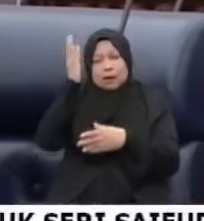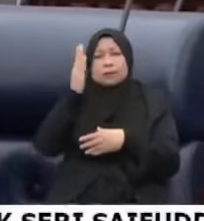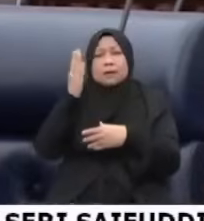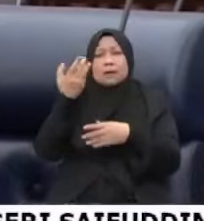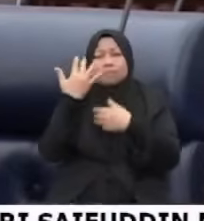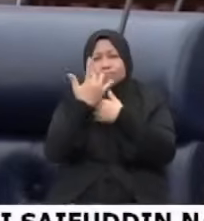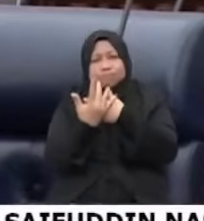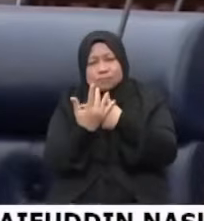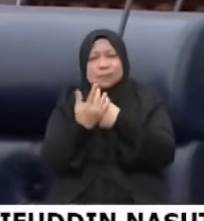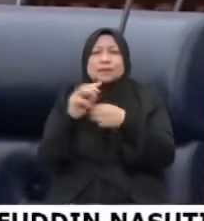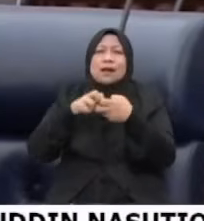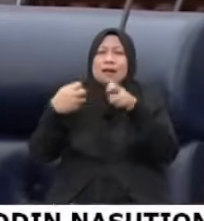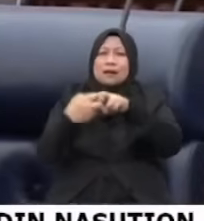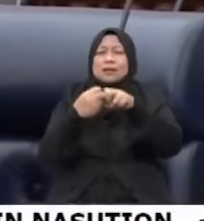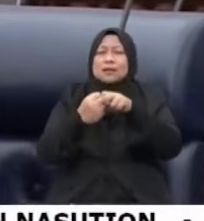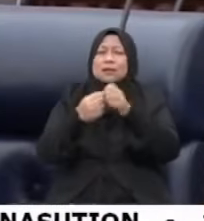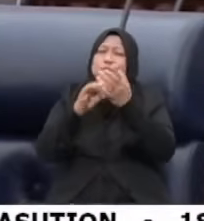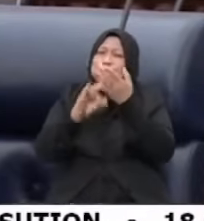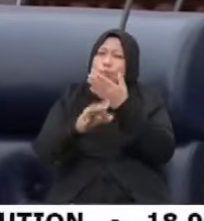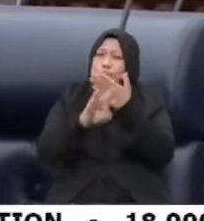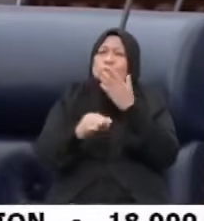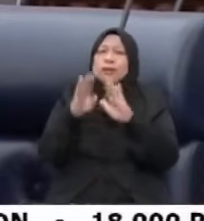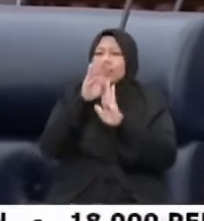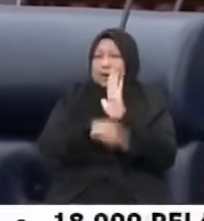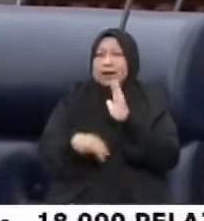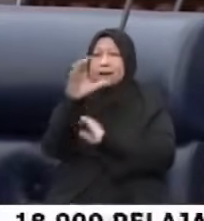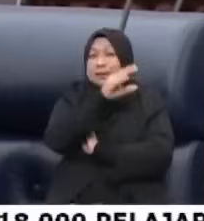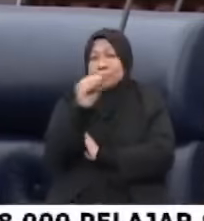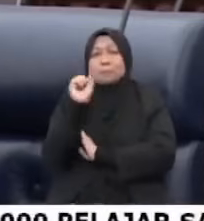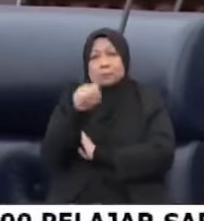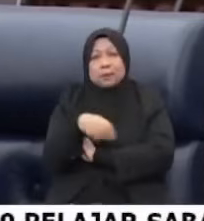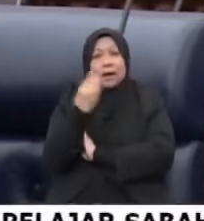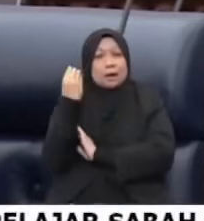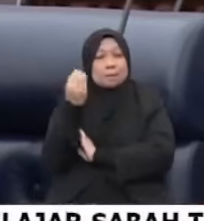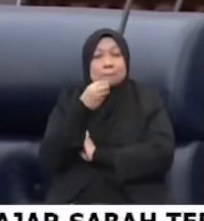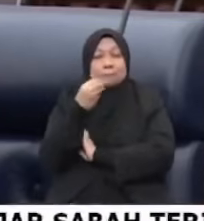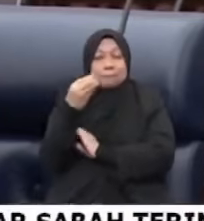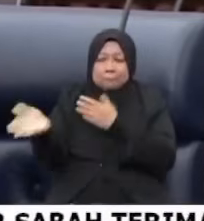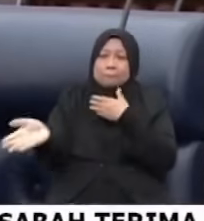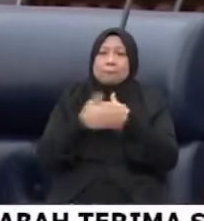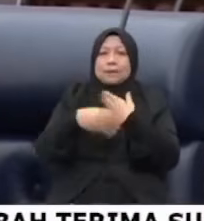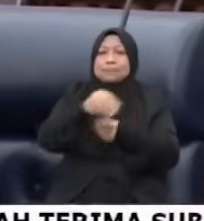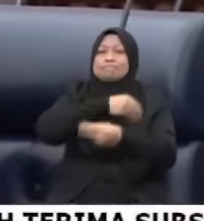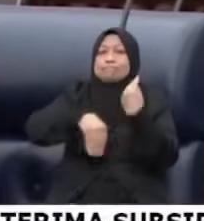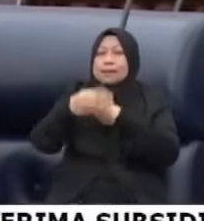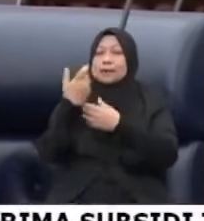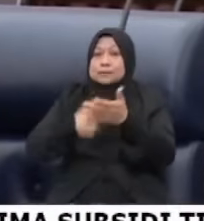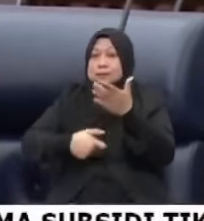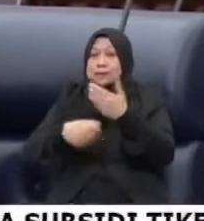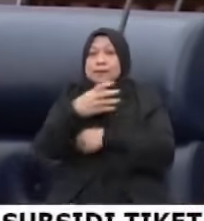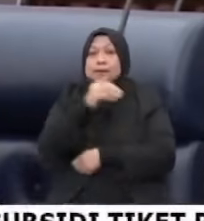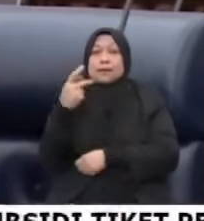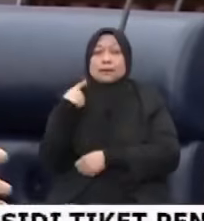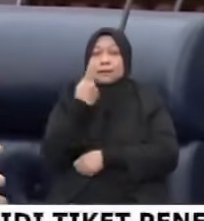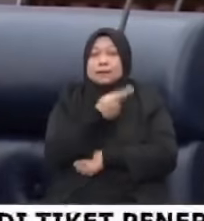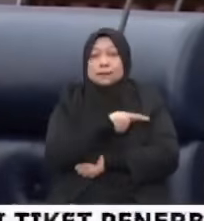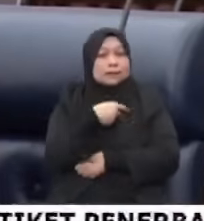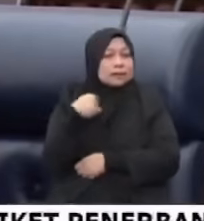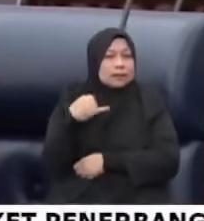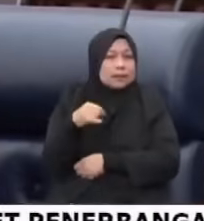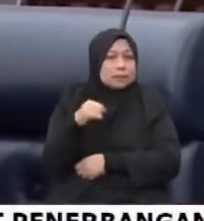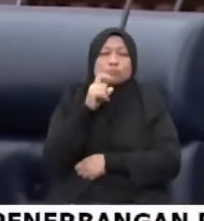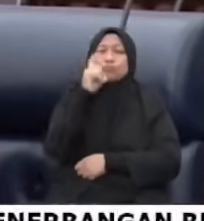ada dijlc dan jlc ini dapat dikurangkan dan ia akan memberi pulangan yang baik kepada hasil negara dan kita tak